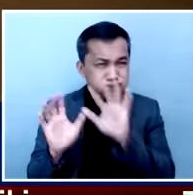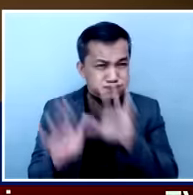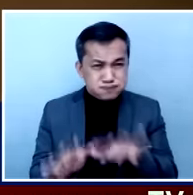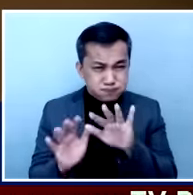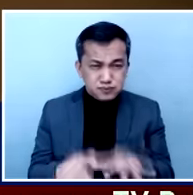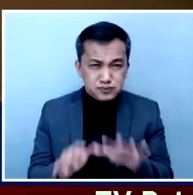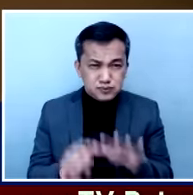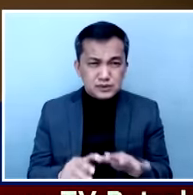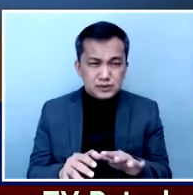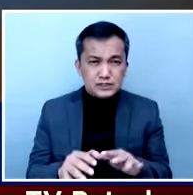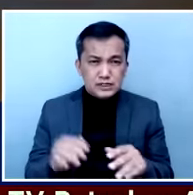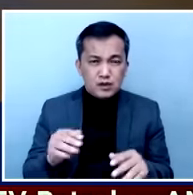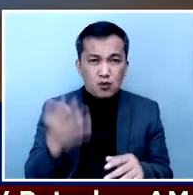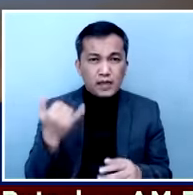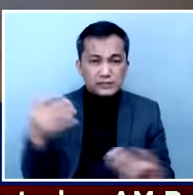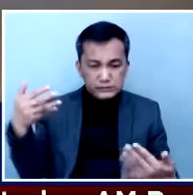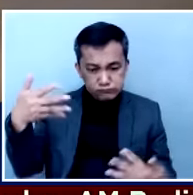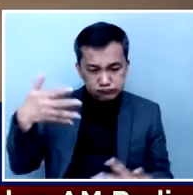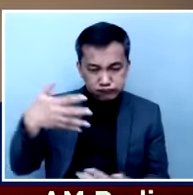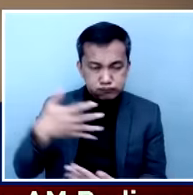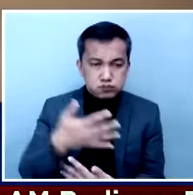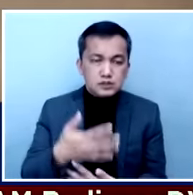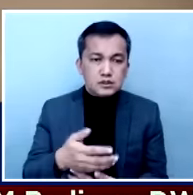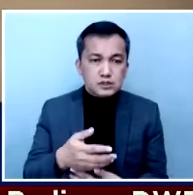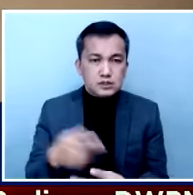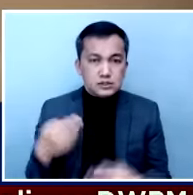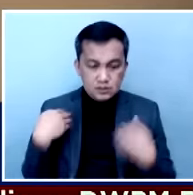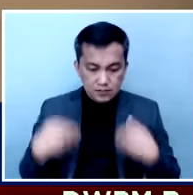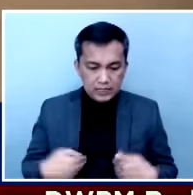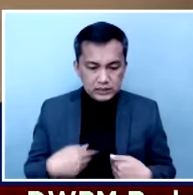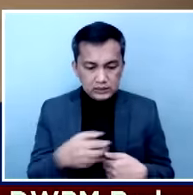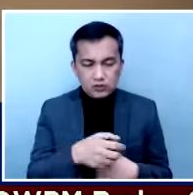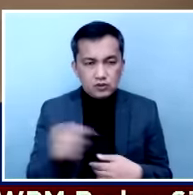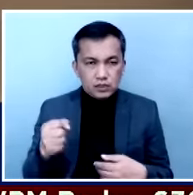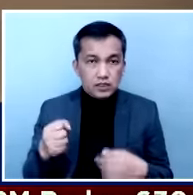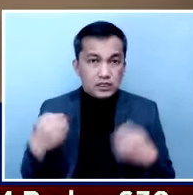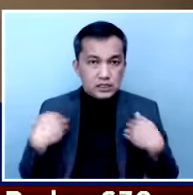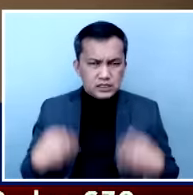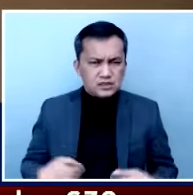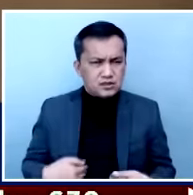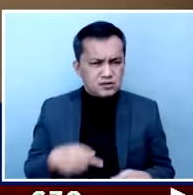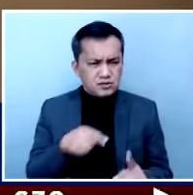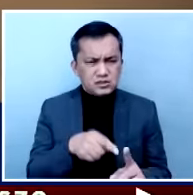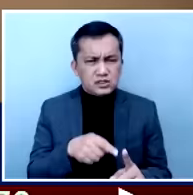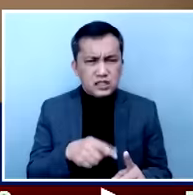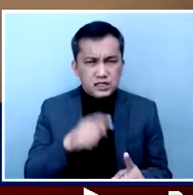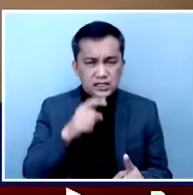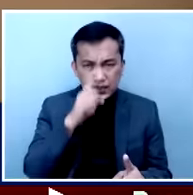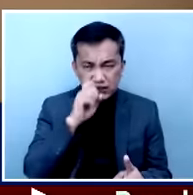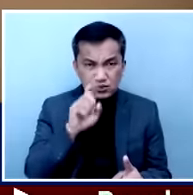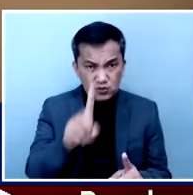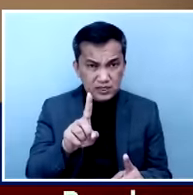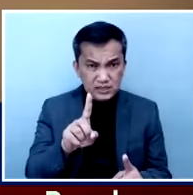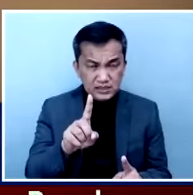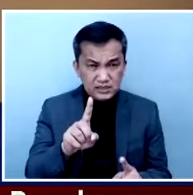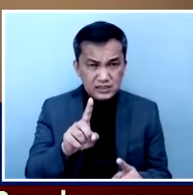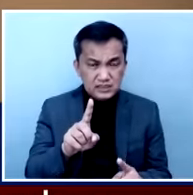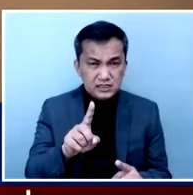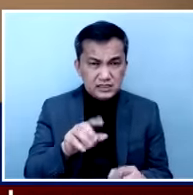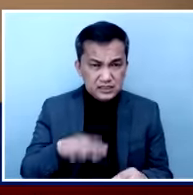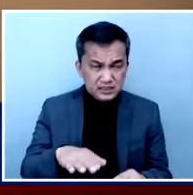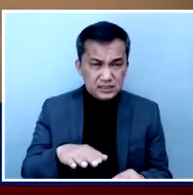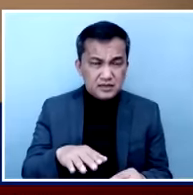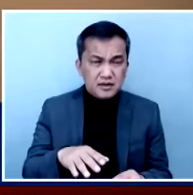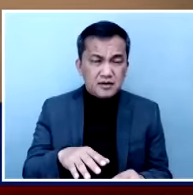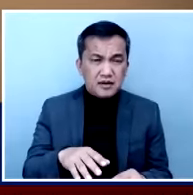naman ng shear line. Kabilang sa mga nakuhang bangkay ay ang katawan ng isang taong gulang na lalaki at ito ay